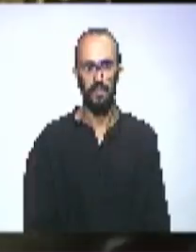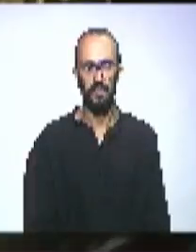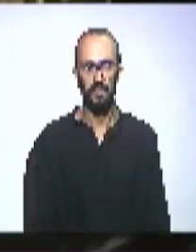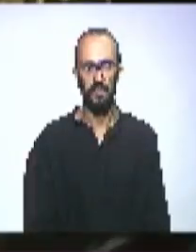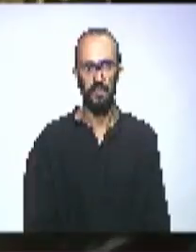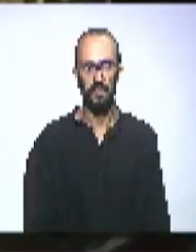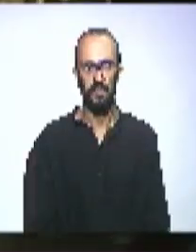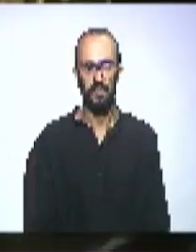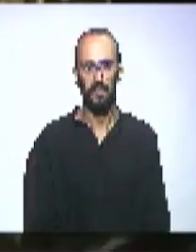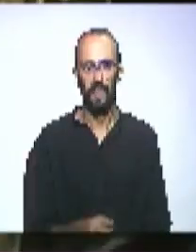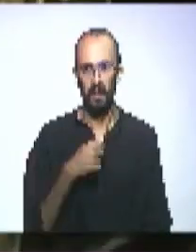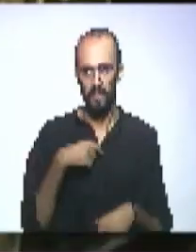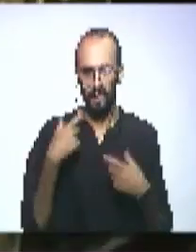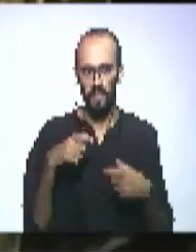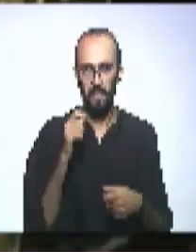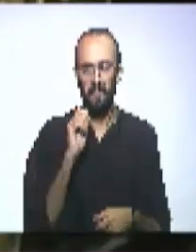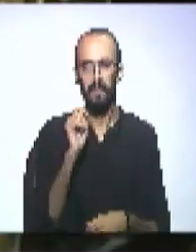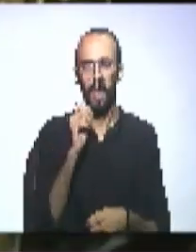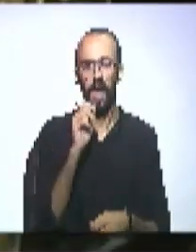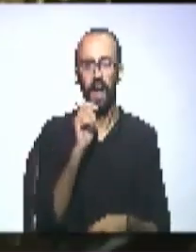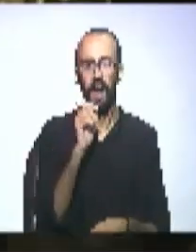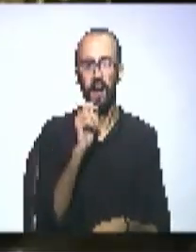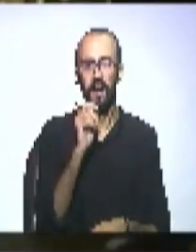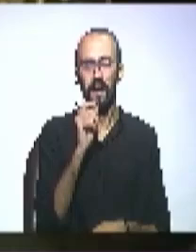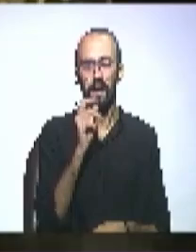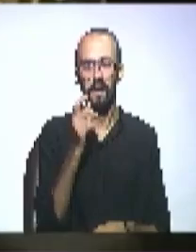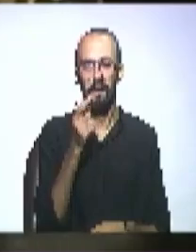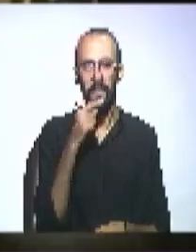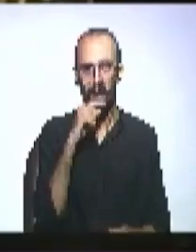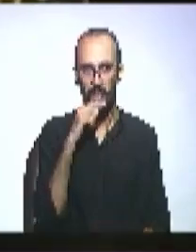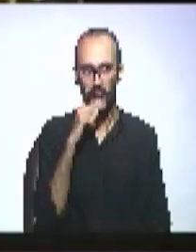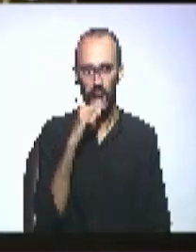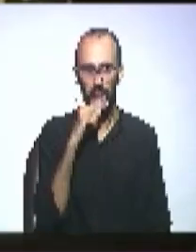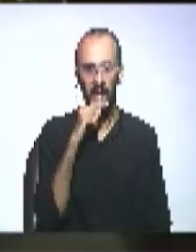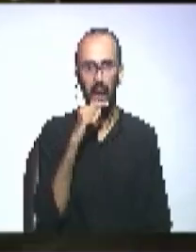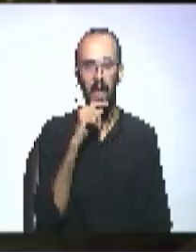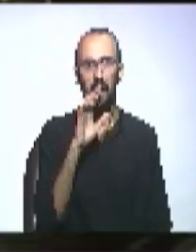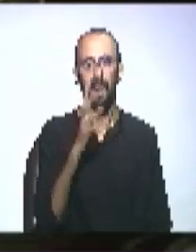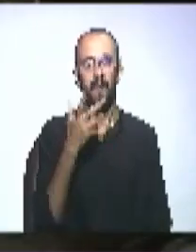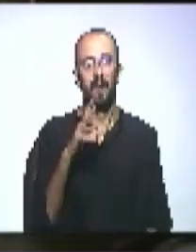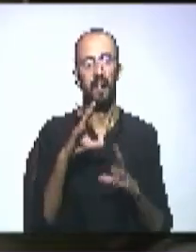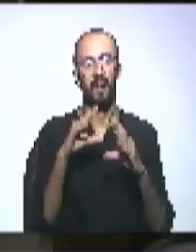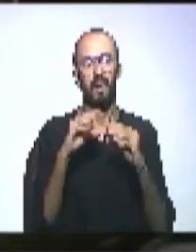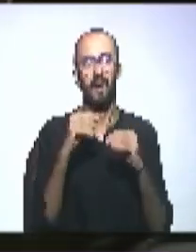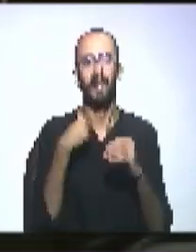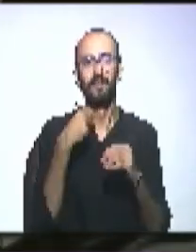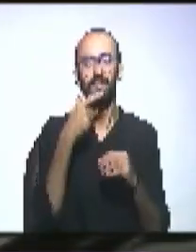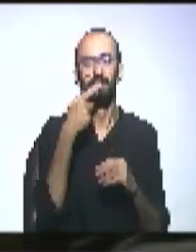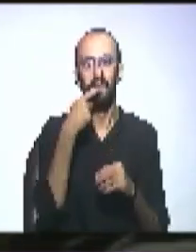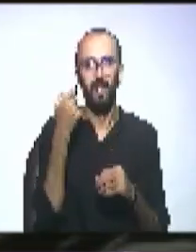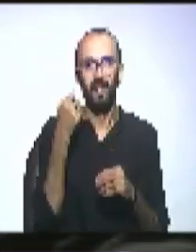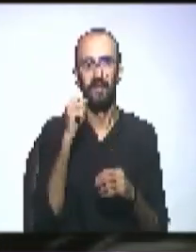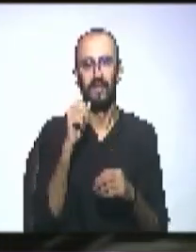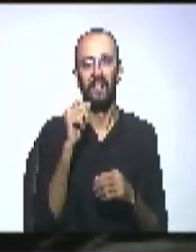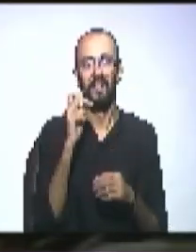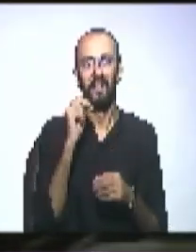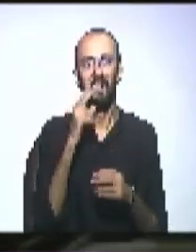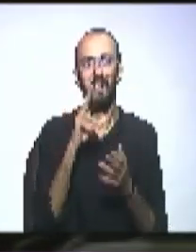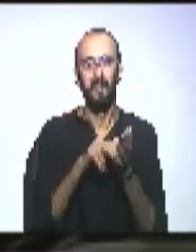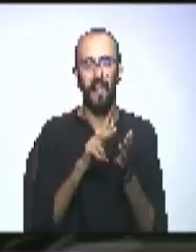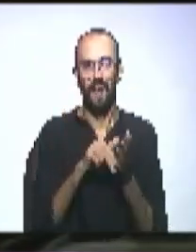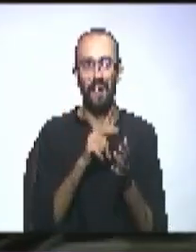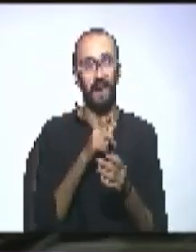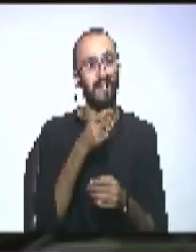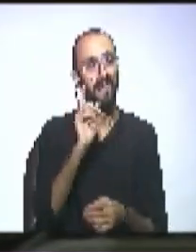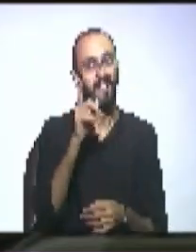البلح والتشيز كيك. طارت البلح اللي انت استاذ مينا بتطلب حاجات بقى صعبه وعايزه وقت. خلي بالك